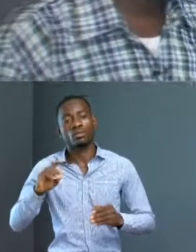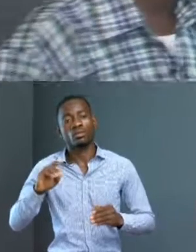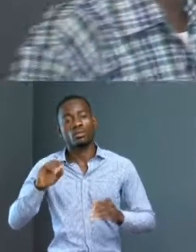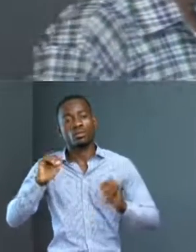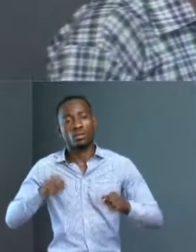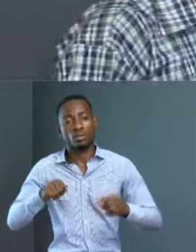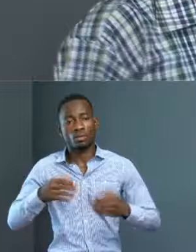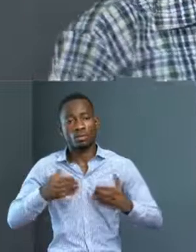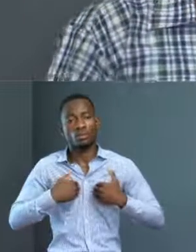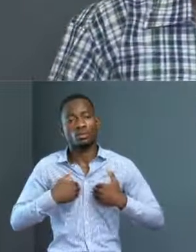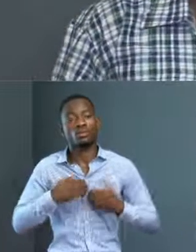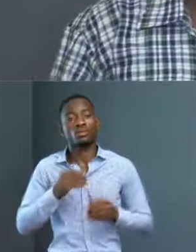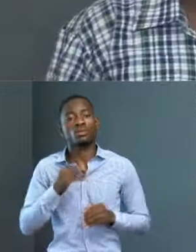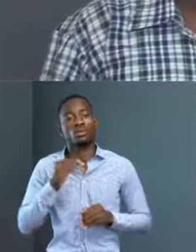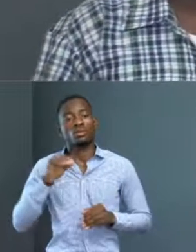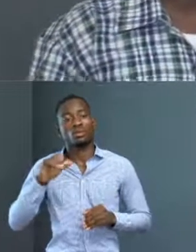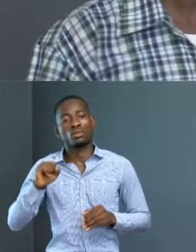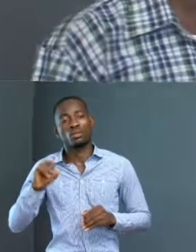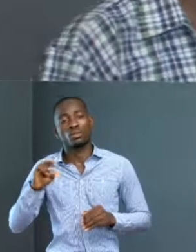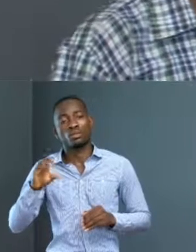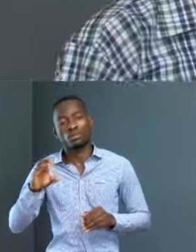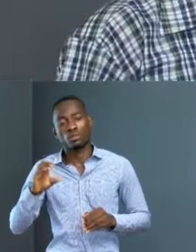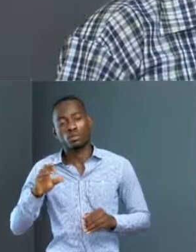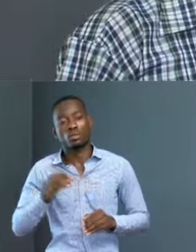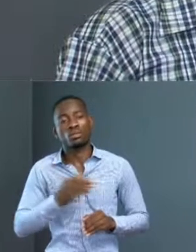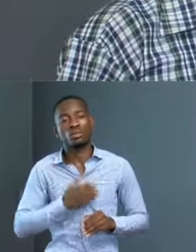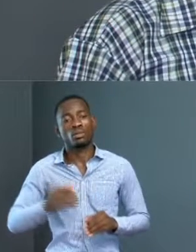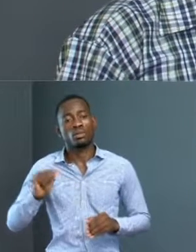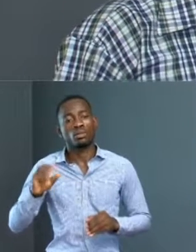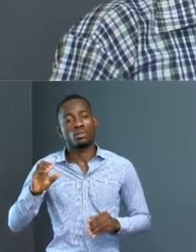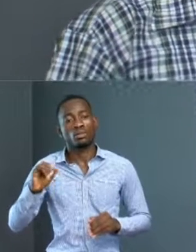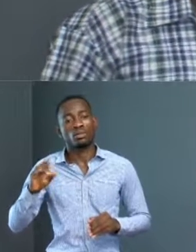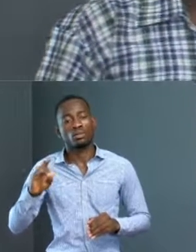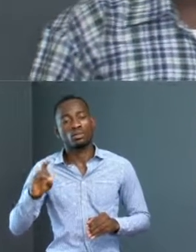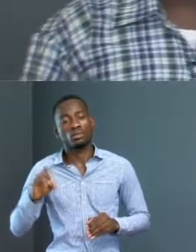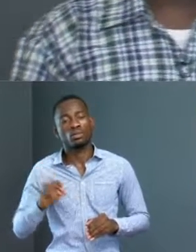un sucre, un acide phosphorique et des bases azotées.